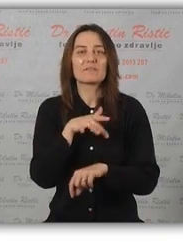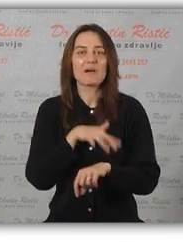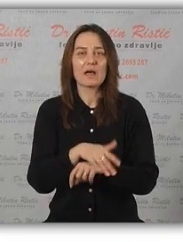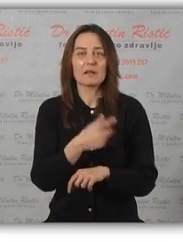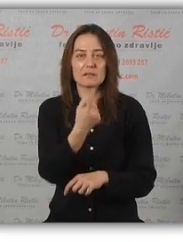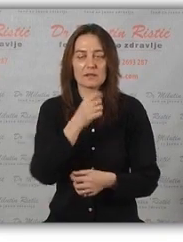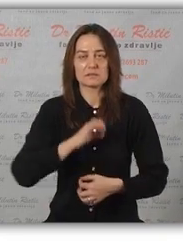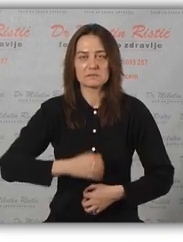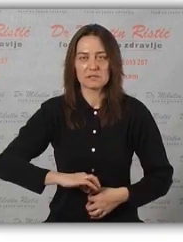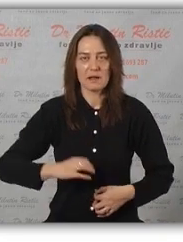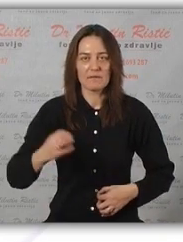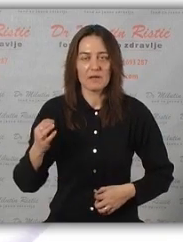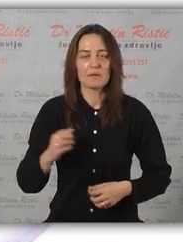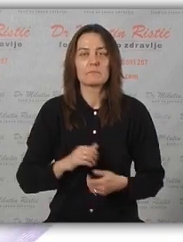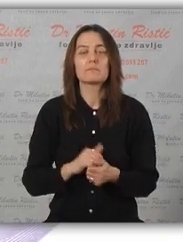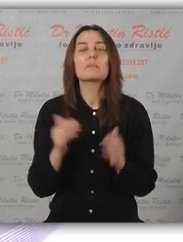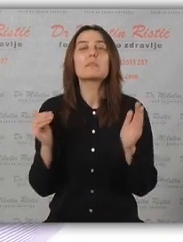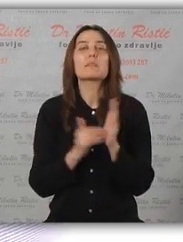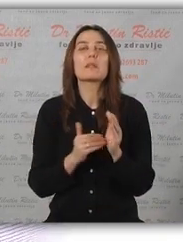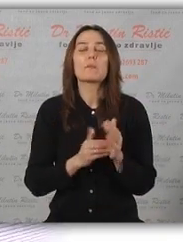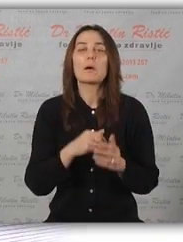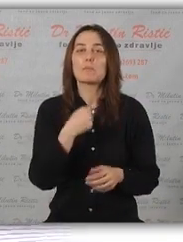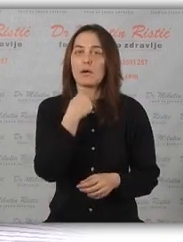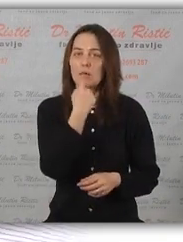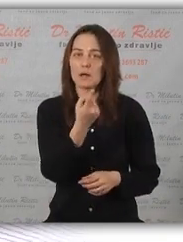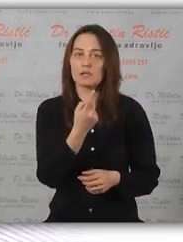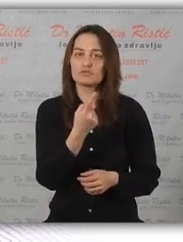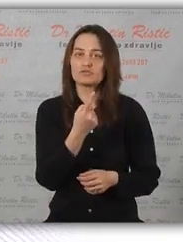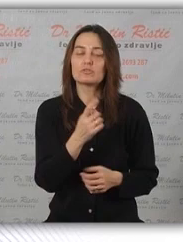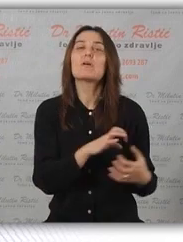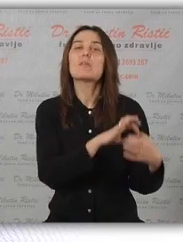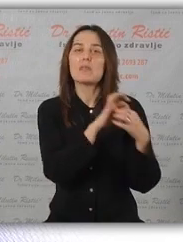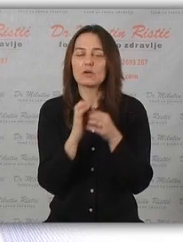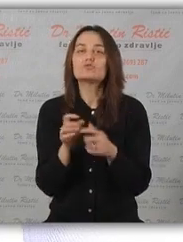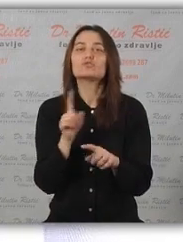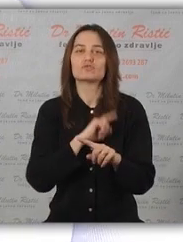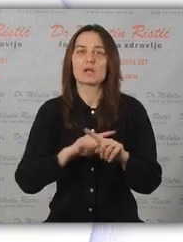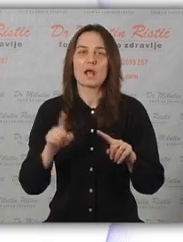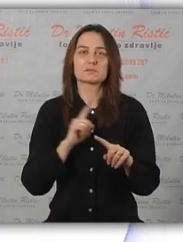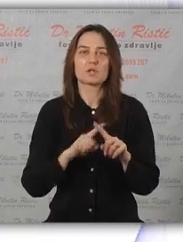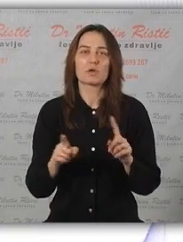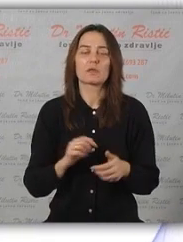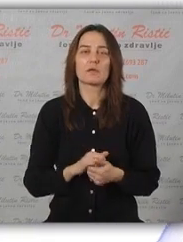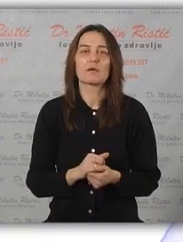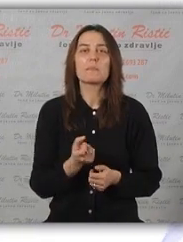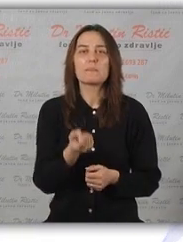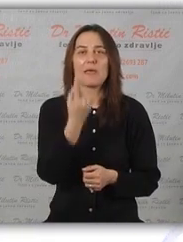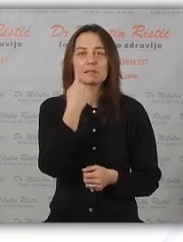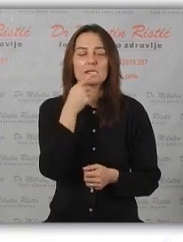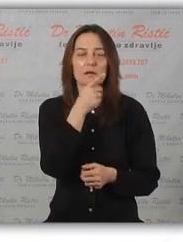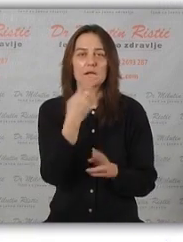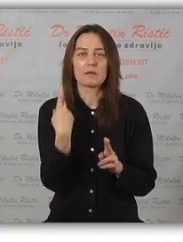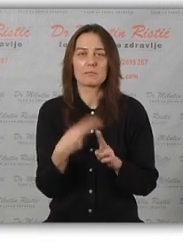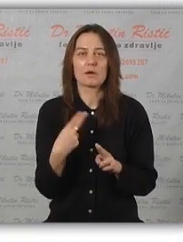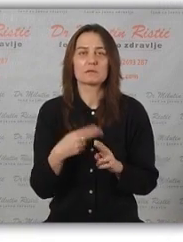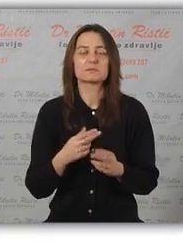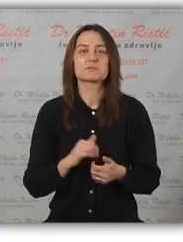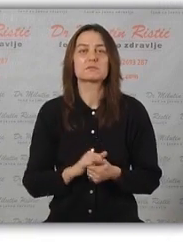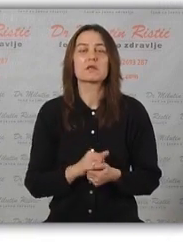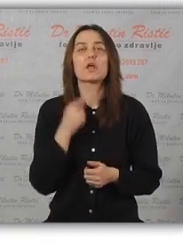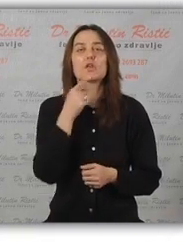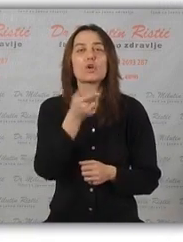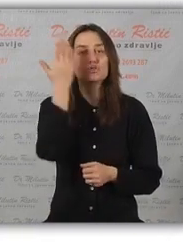zbog krvarenja iz digestivnog trakta, trebamo navesti najčešće razloge nastanka